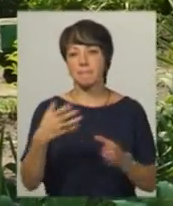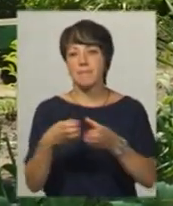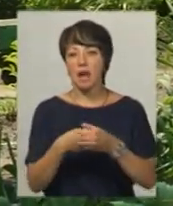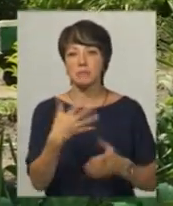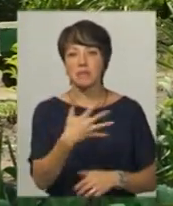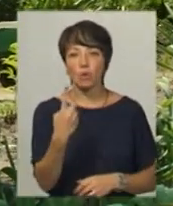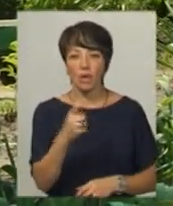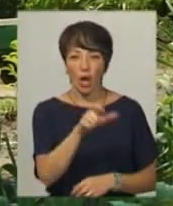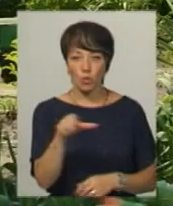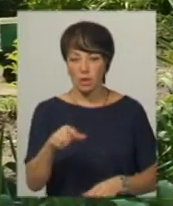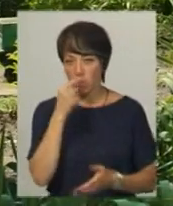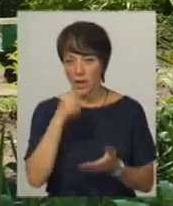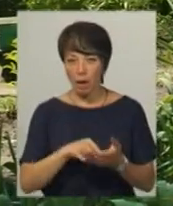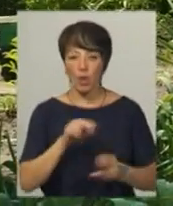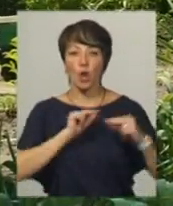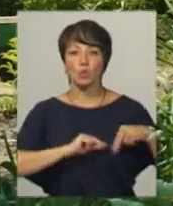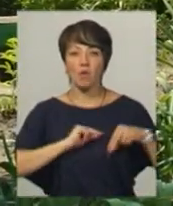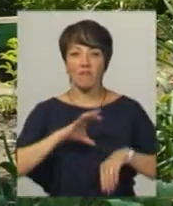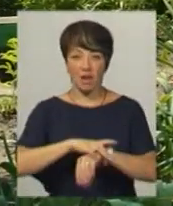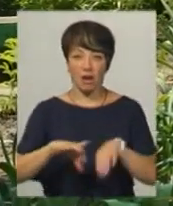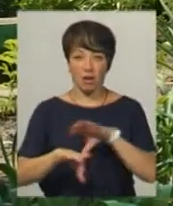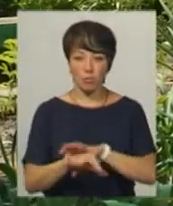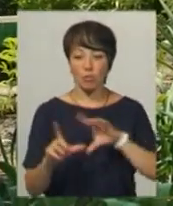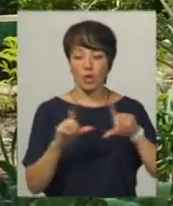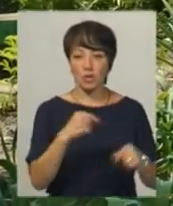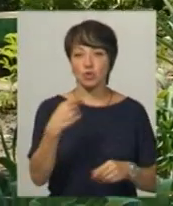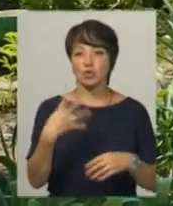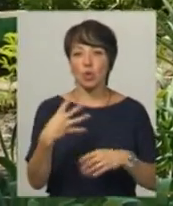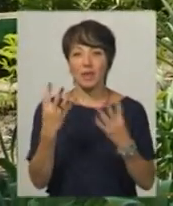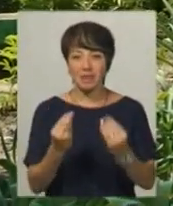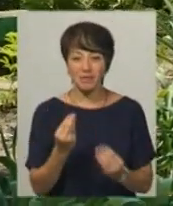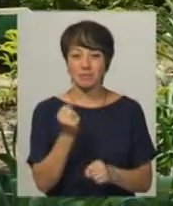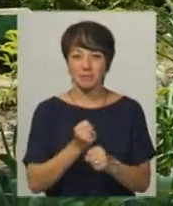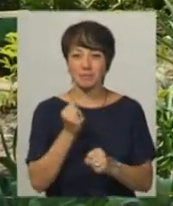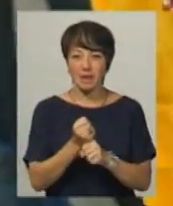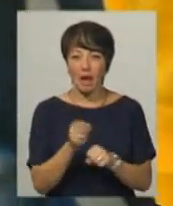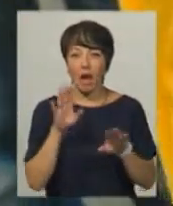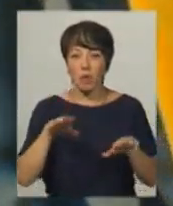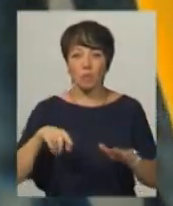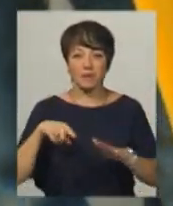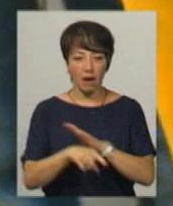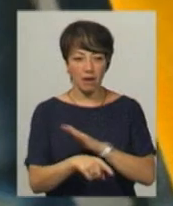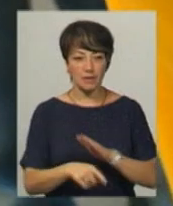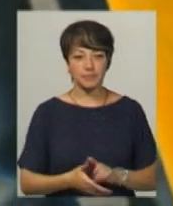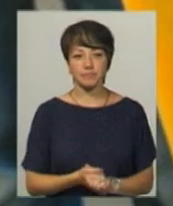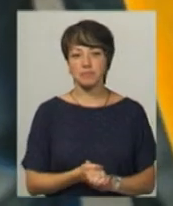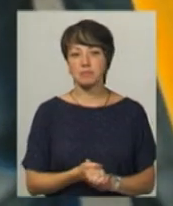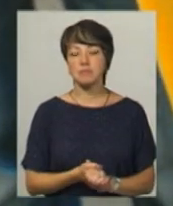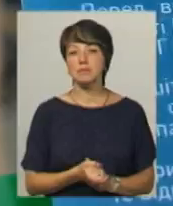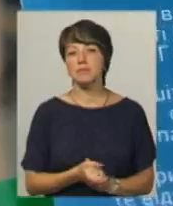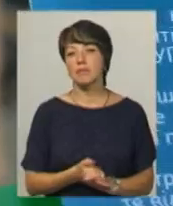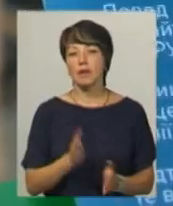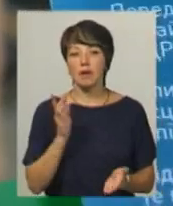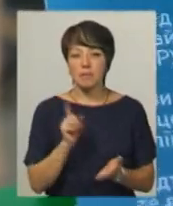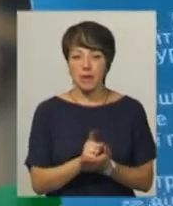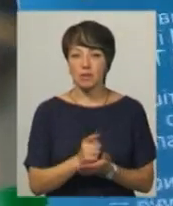людина. Приїхали, відробили 40 днів, це вони вже потім просто тікали. Мати купи документів, що посвідчують